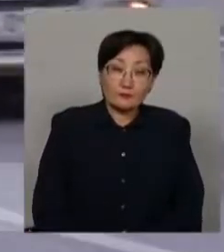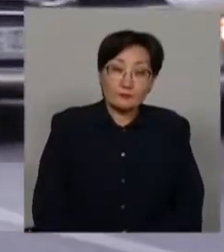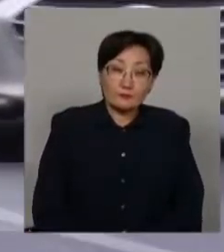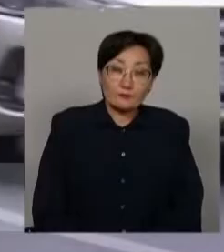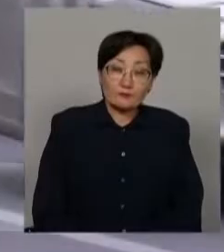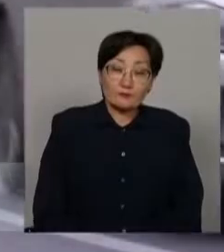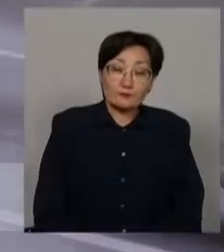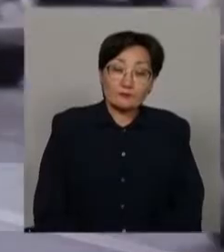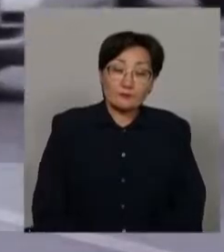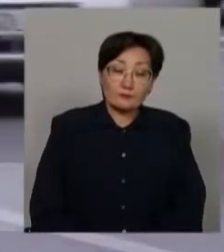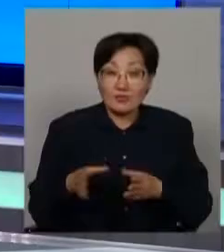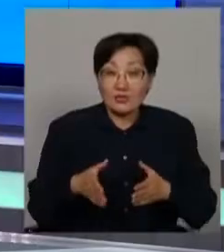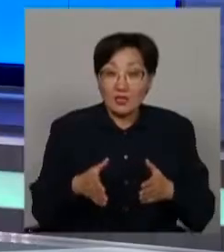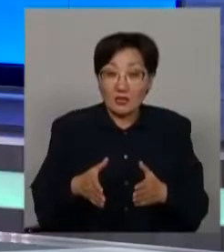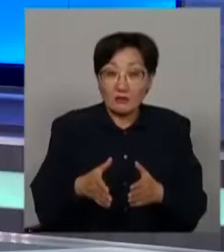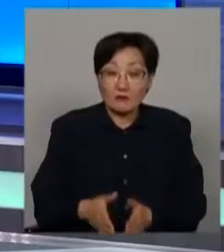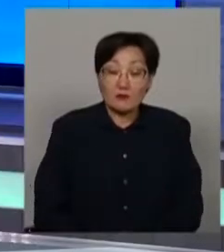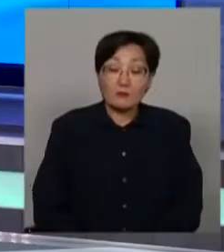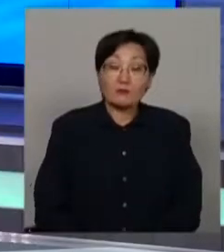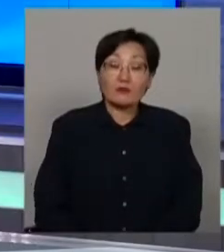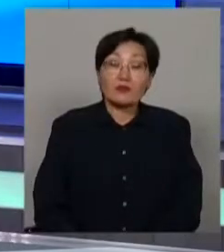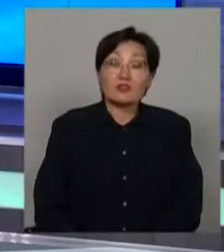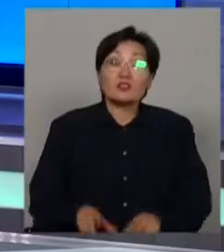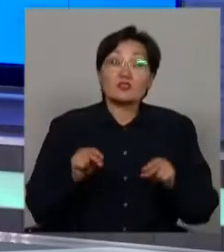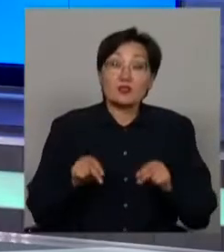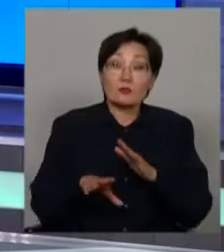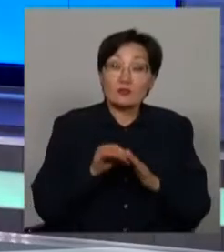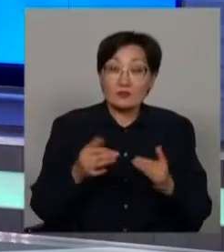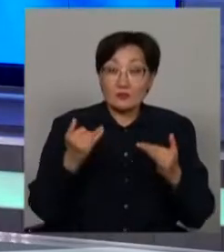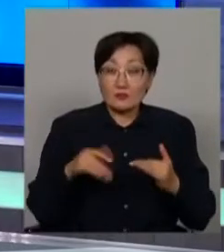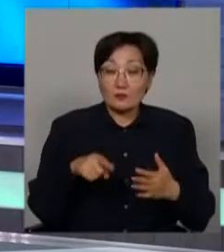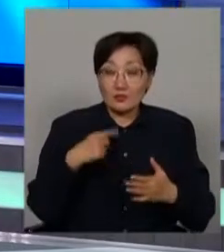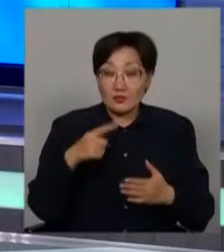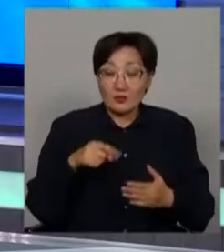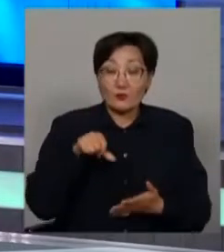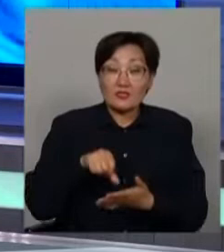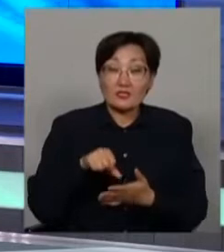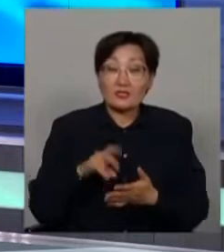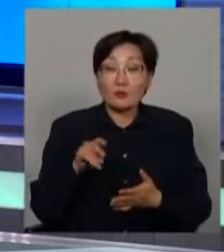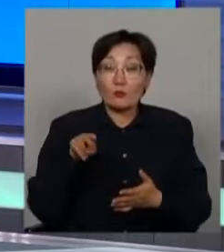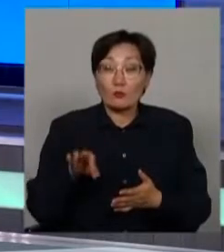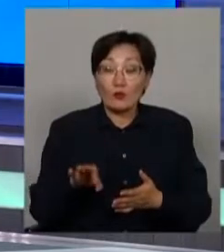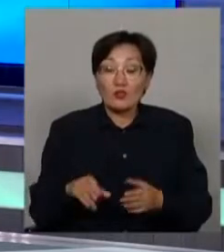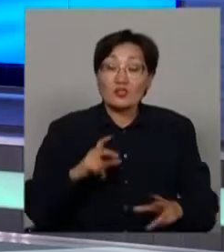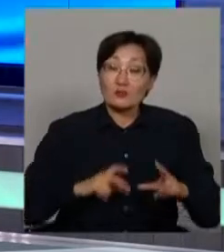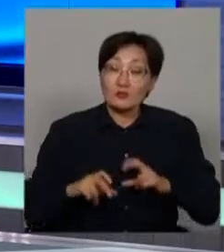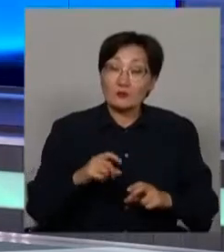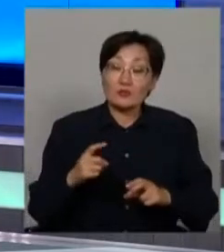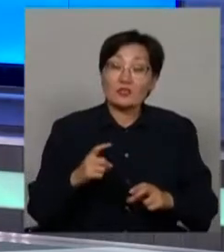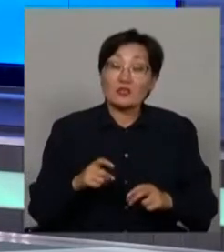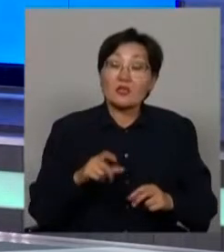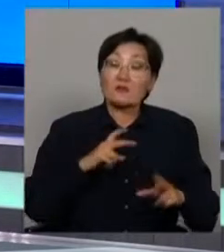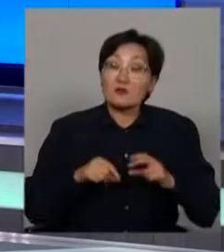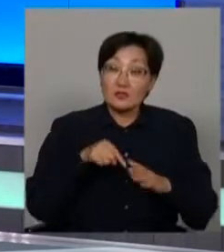телеканал «Алматы», Астана. За честные выборы сегодня говорили представители НПО и студенты одного из вузов